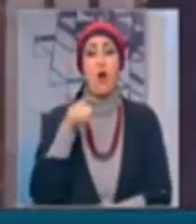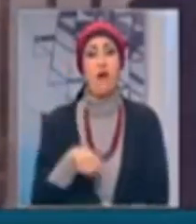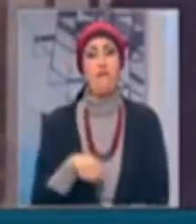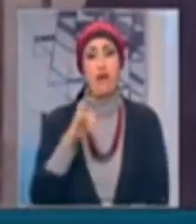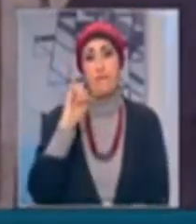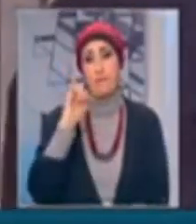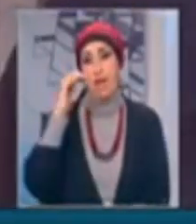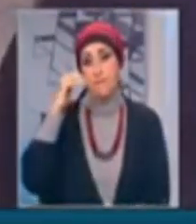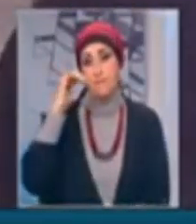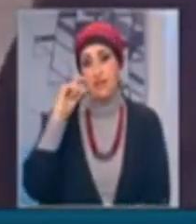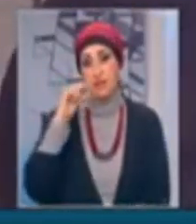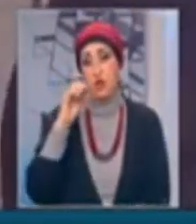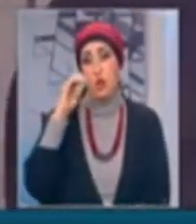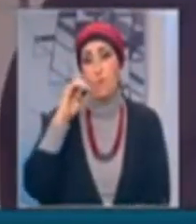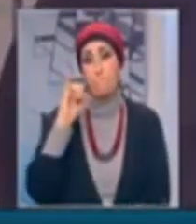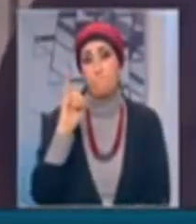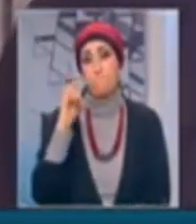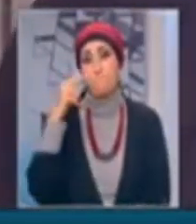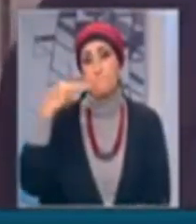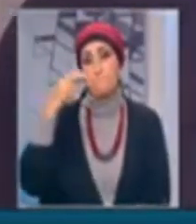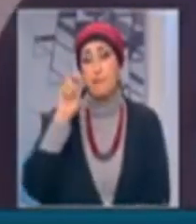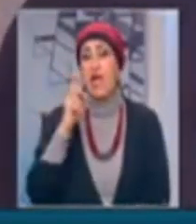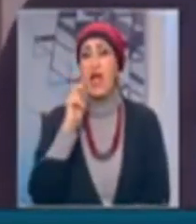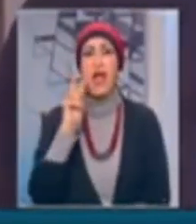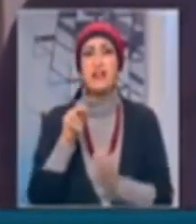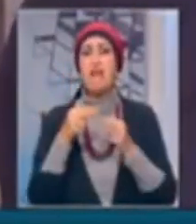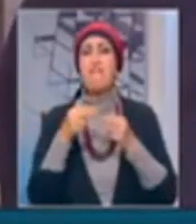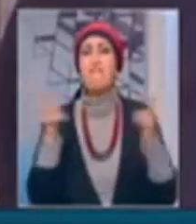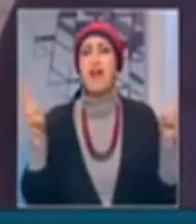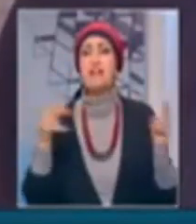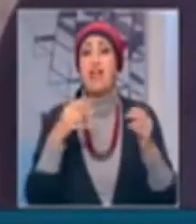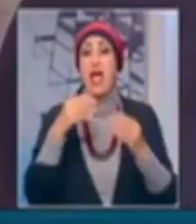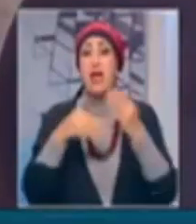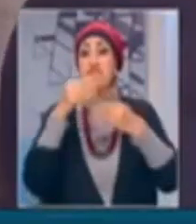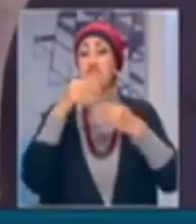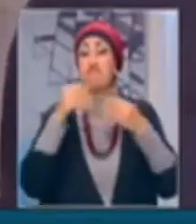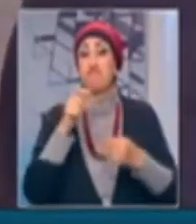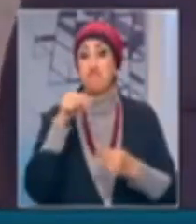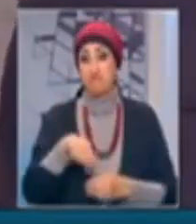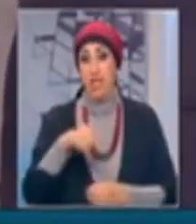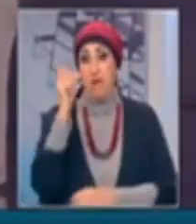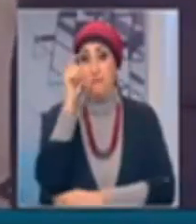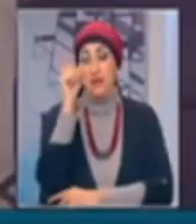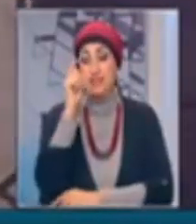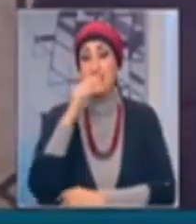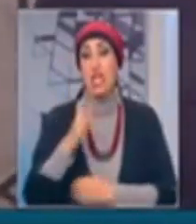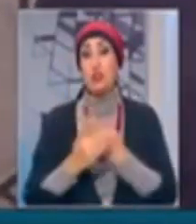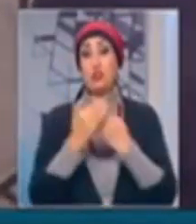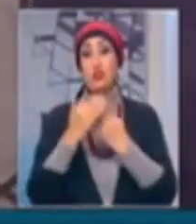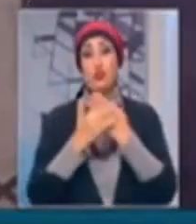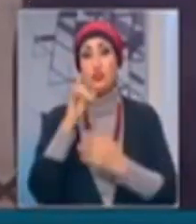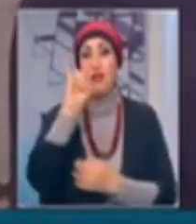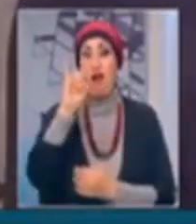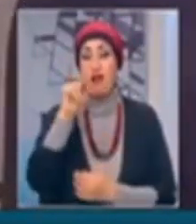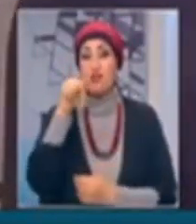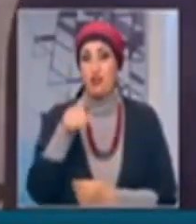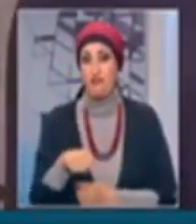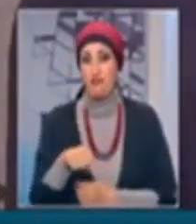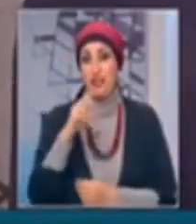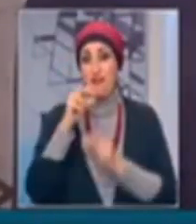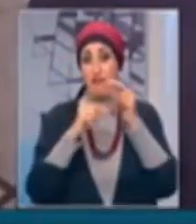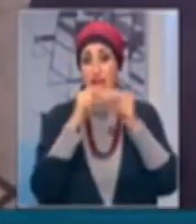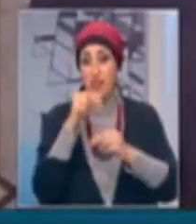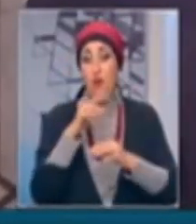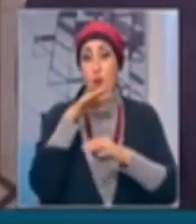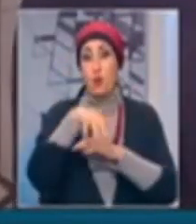سياده وزير الاوقاف، ماذا عن افتتاحات المساجد الجديده؟ اليوم بالفعل يتم افتتاح 10 مساجد جديده في محافظتي